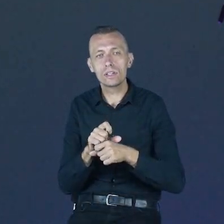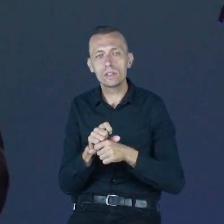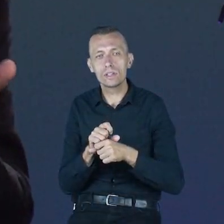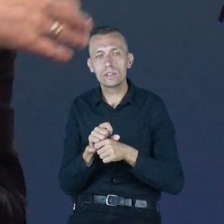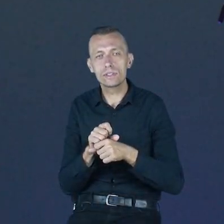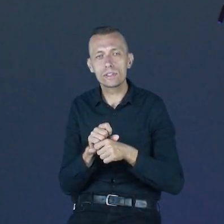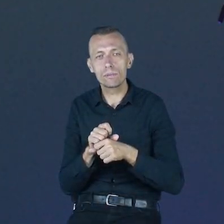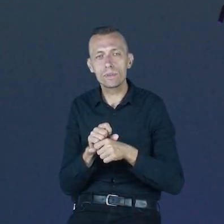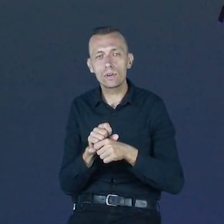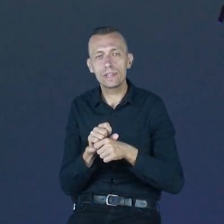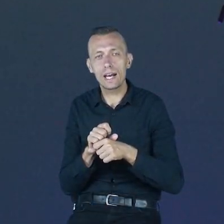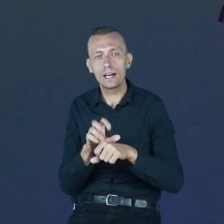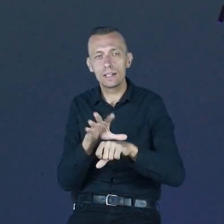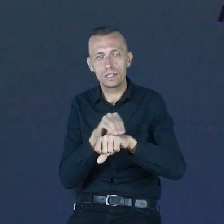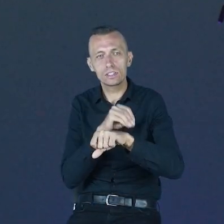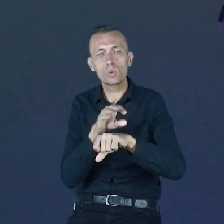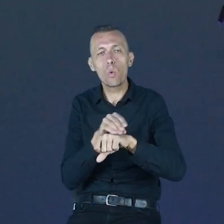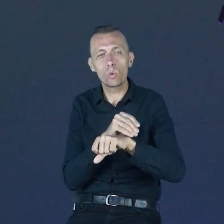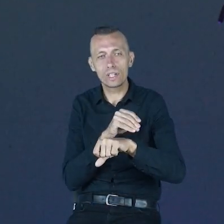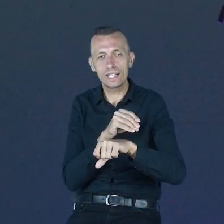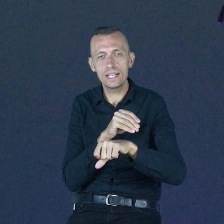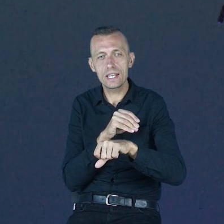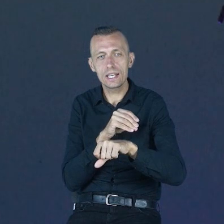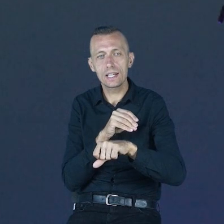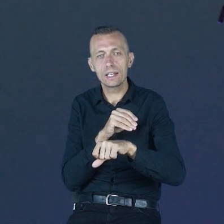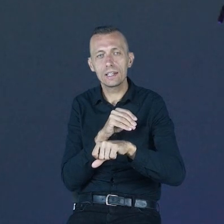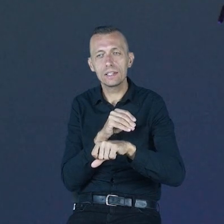i nasączona olejem.